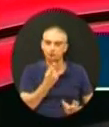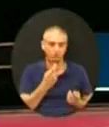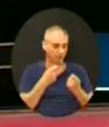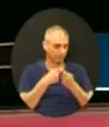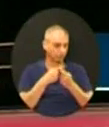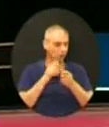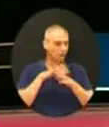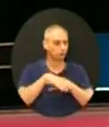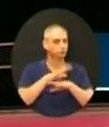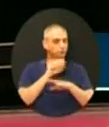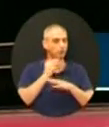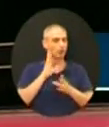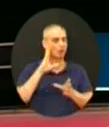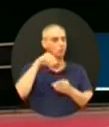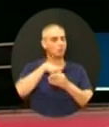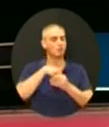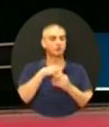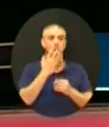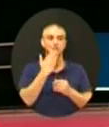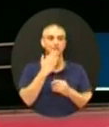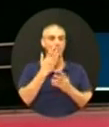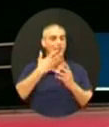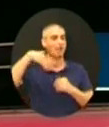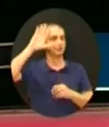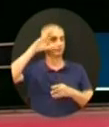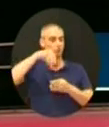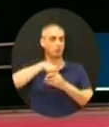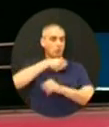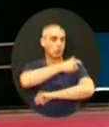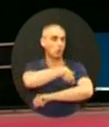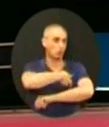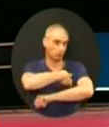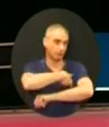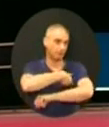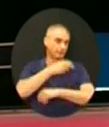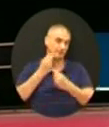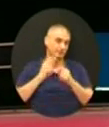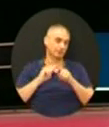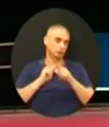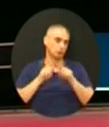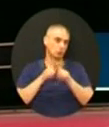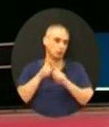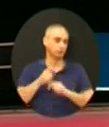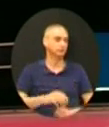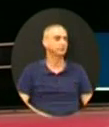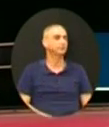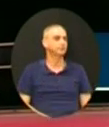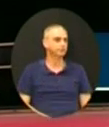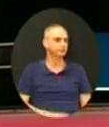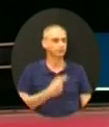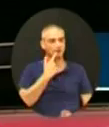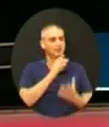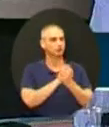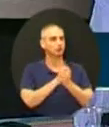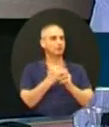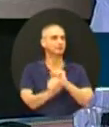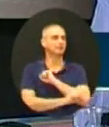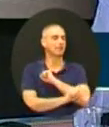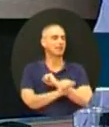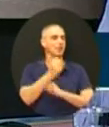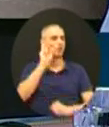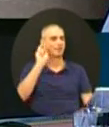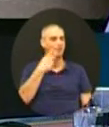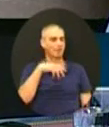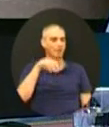לגבי ההשלכות של המעורבות של ישראל בהצבעות באום ודברים, כן, מהסוג הזה. כן, טוב, בואי נגיד שלום לסגן אלוף במילואים